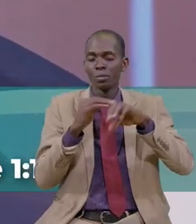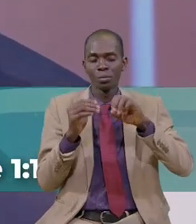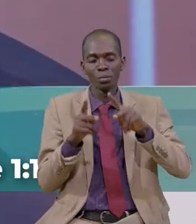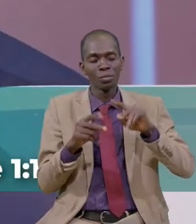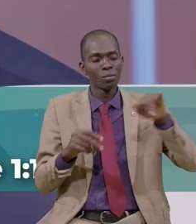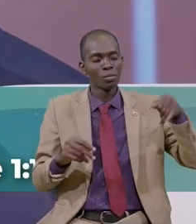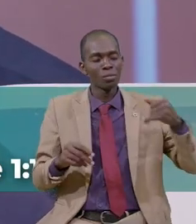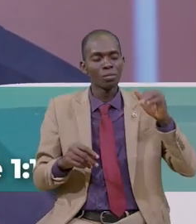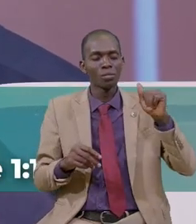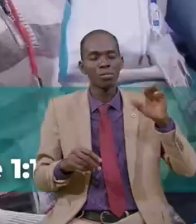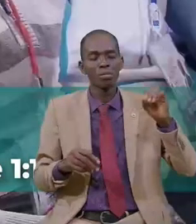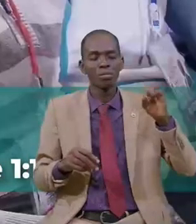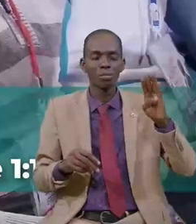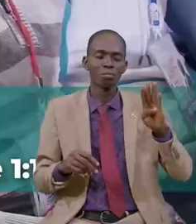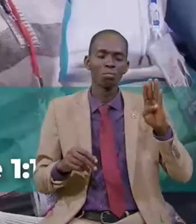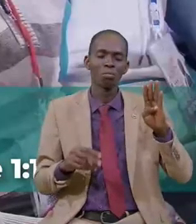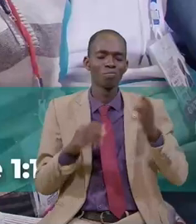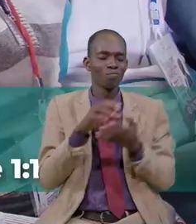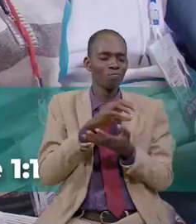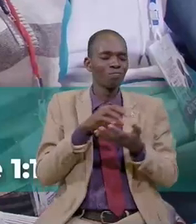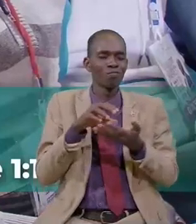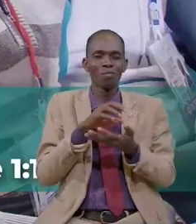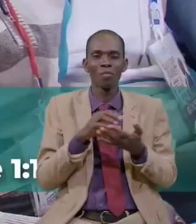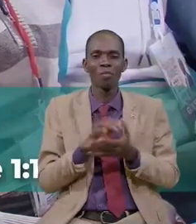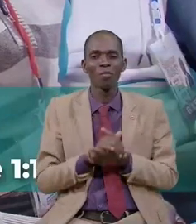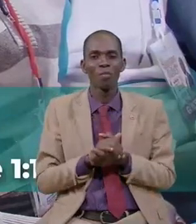Jacob a achevé ça, non?